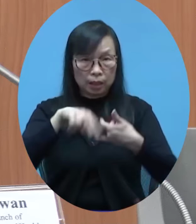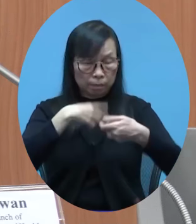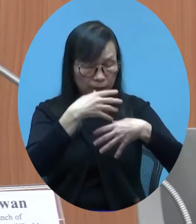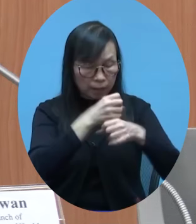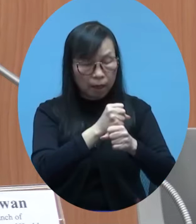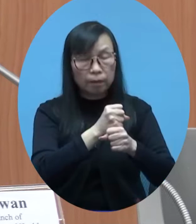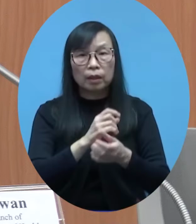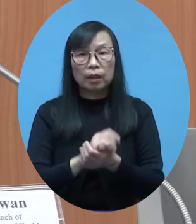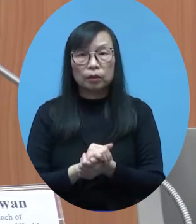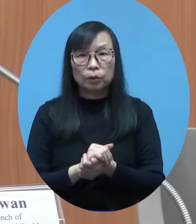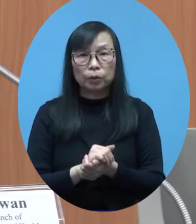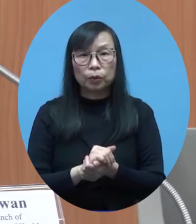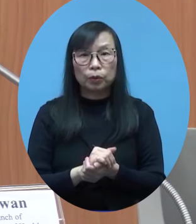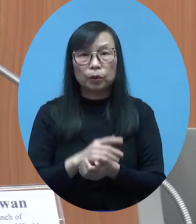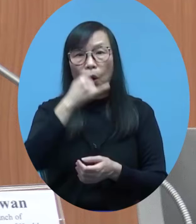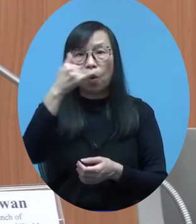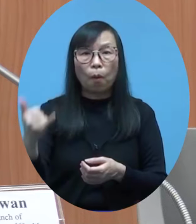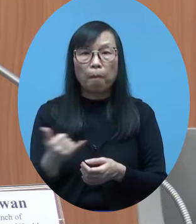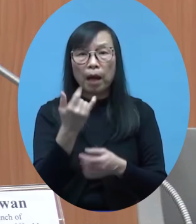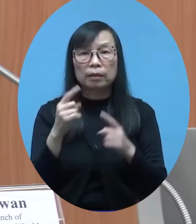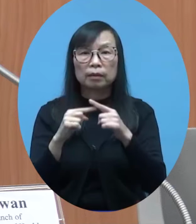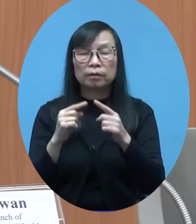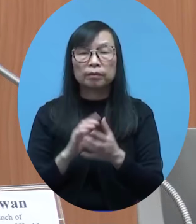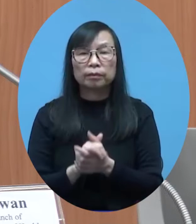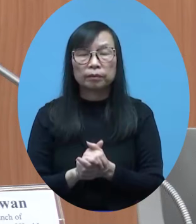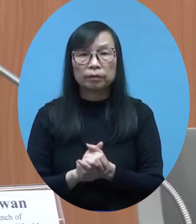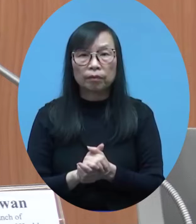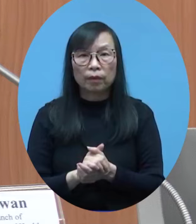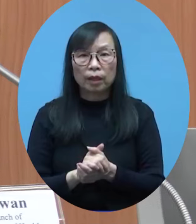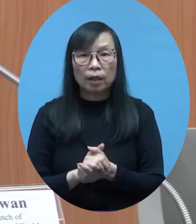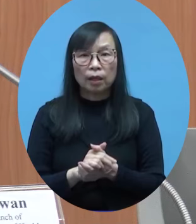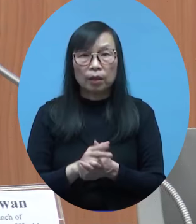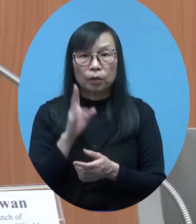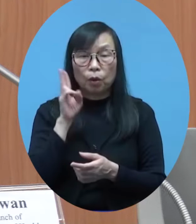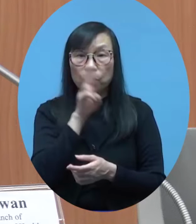其實都講緊差唔多成60,000+人。同埋咧，如果真係每